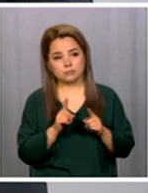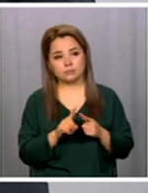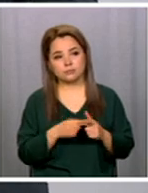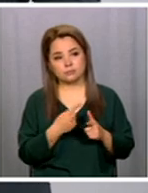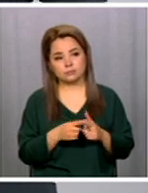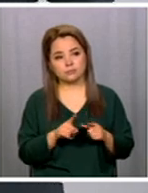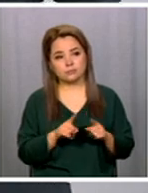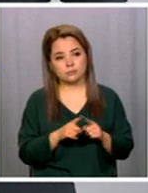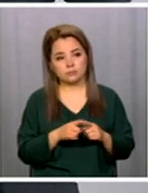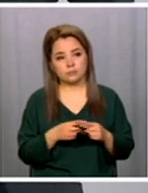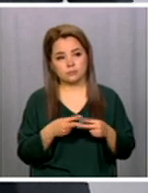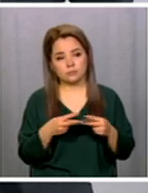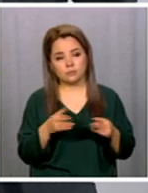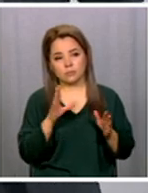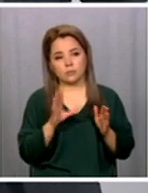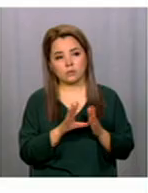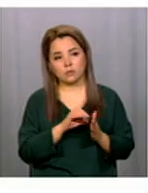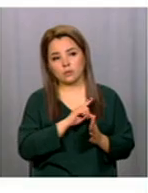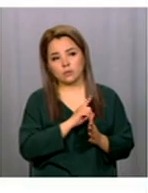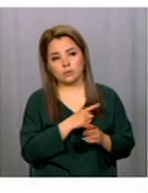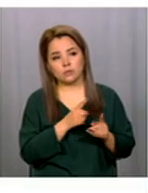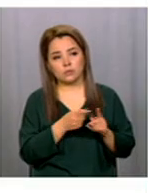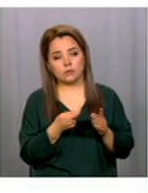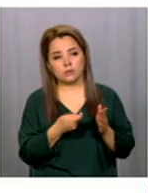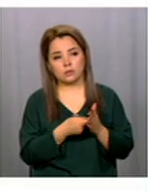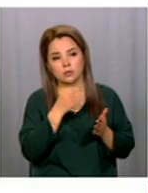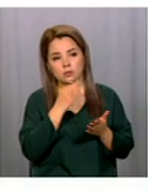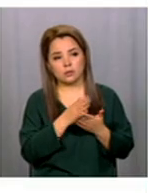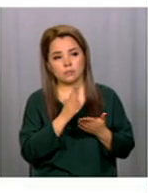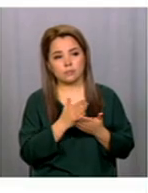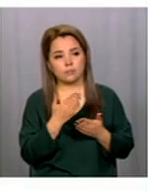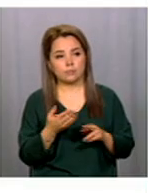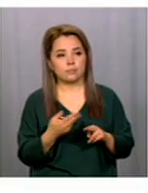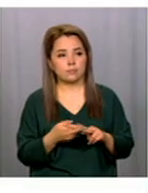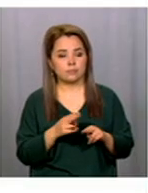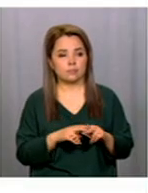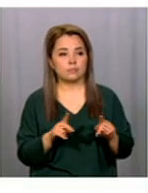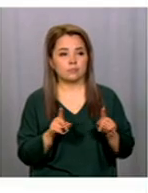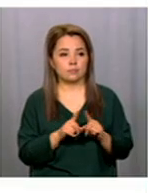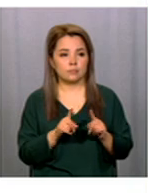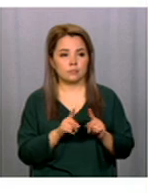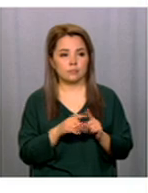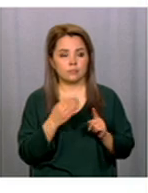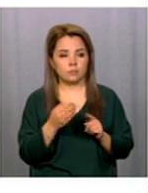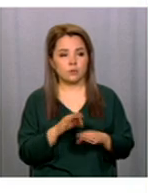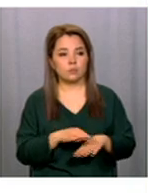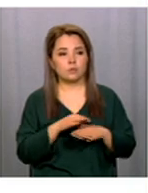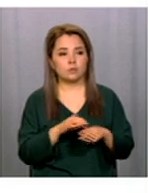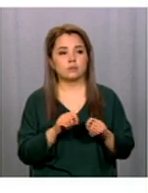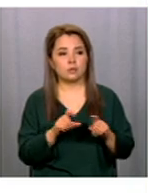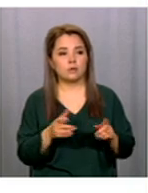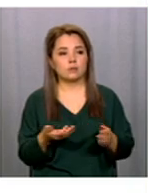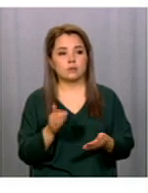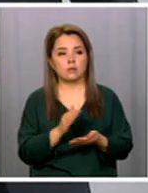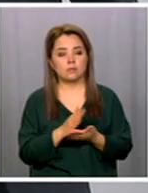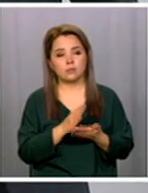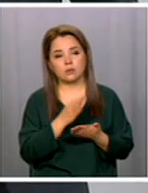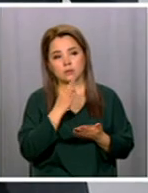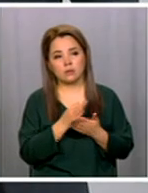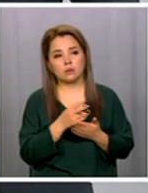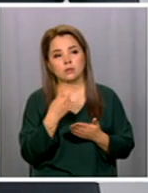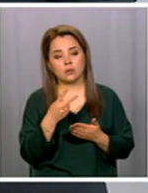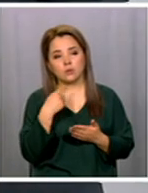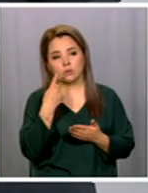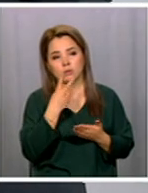тегеурін күш қуат деген мағынаны білдіреді екен. Потенциалдық энергияның өткен сабақта танысқандарыңыздай екі түрі